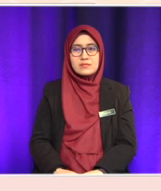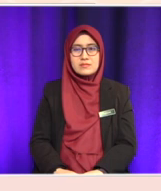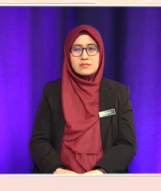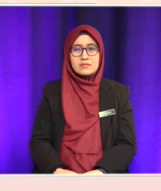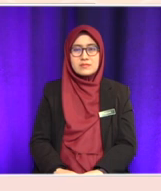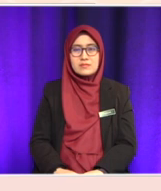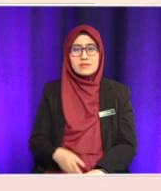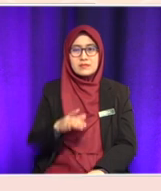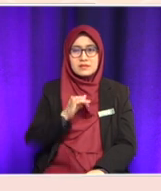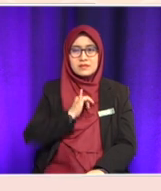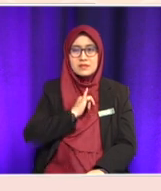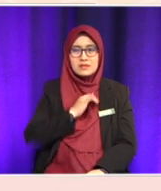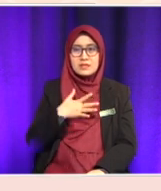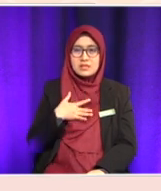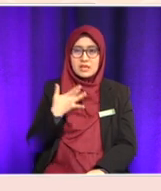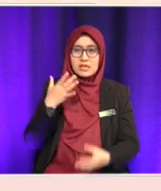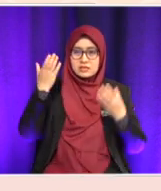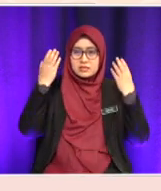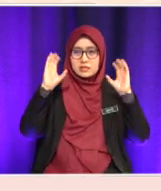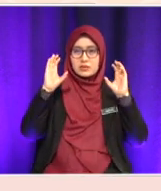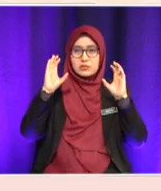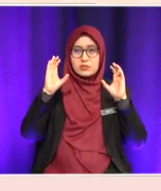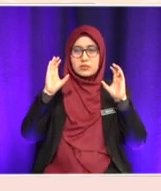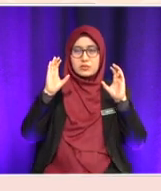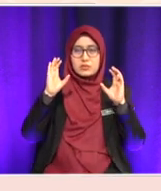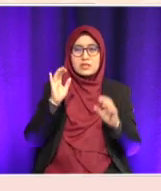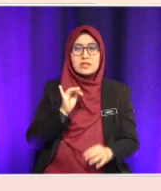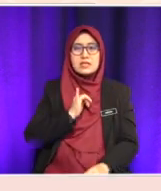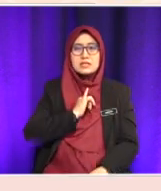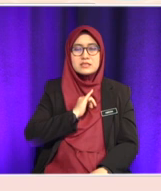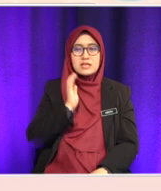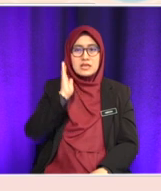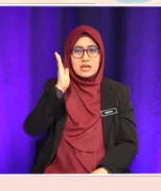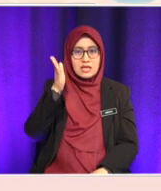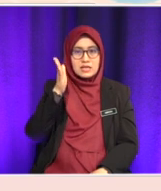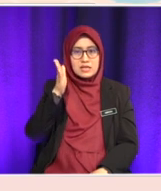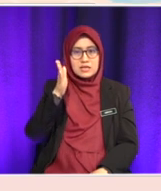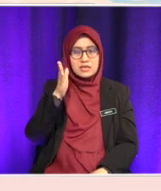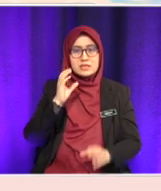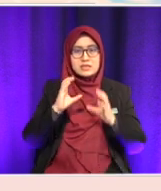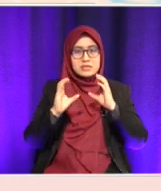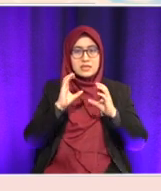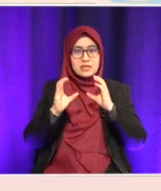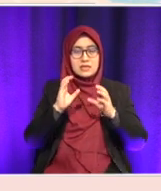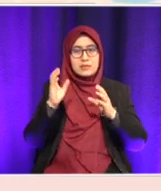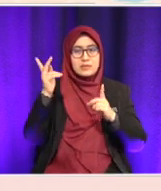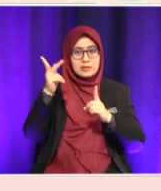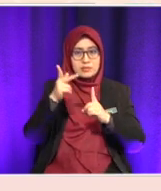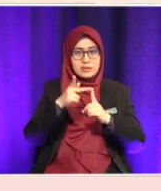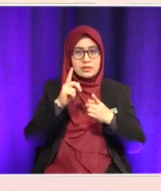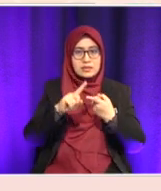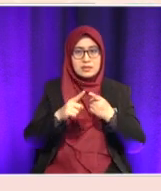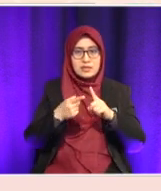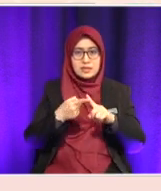Ada pendapat saya akan saya untuk tidak mengulangi sikap tidak sopan kepada